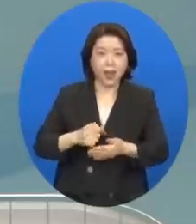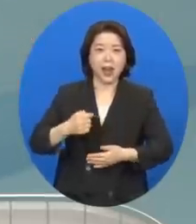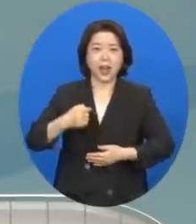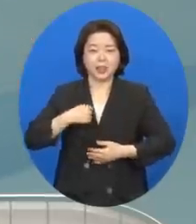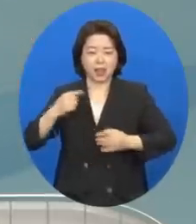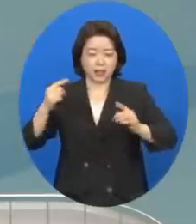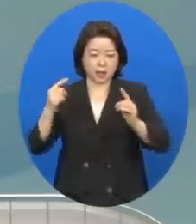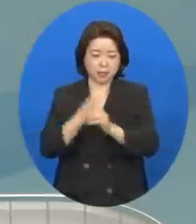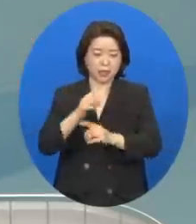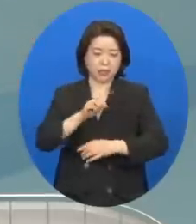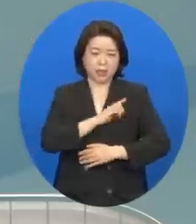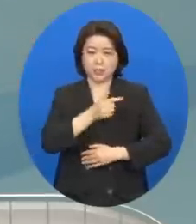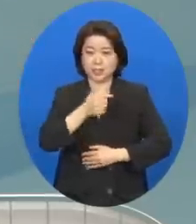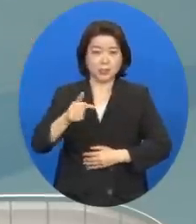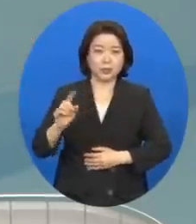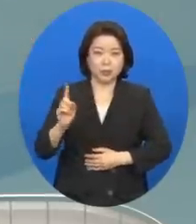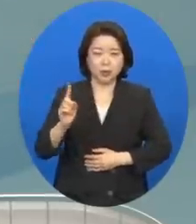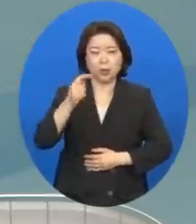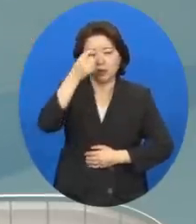있다면 기도예요.